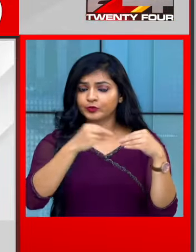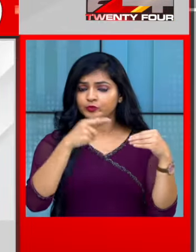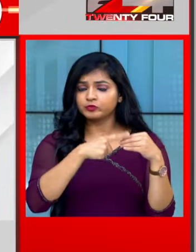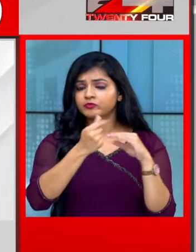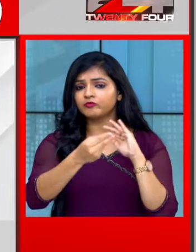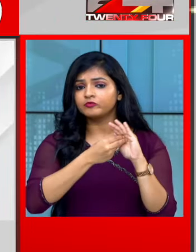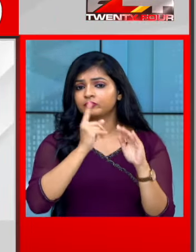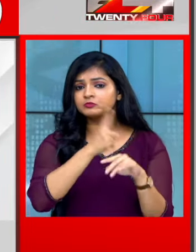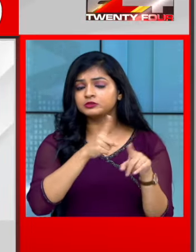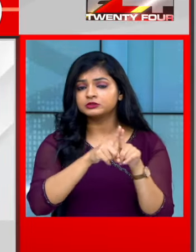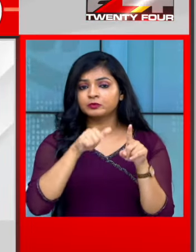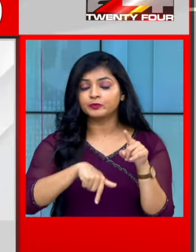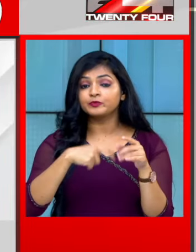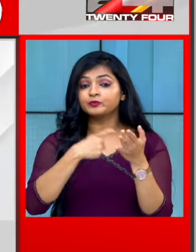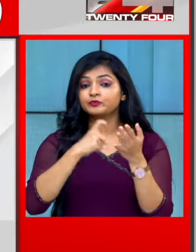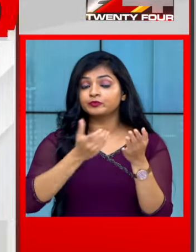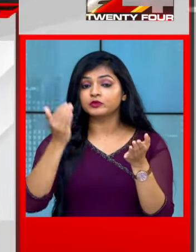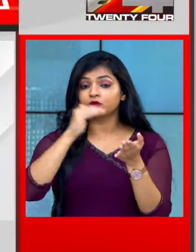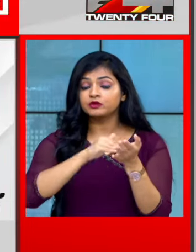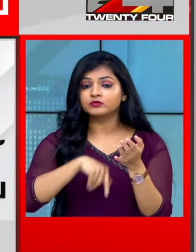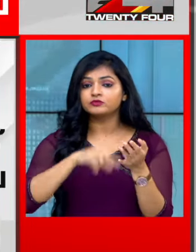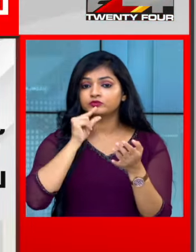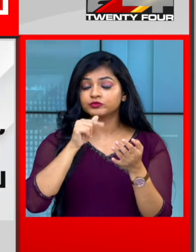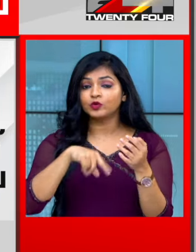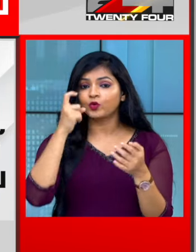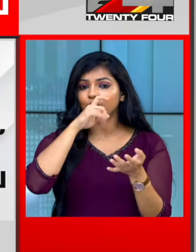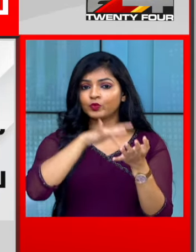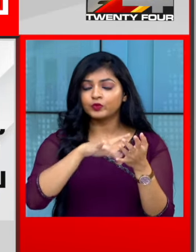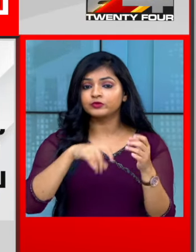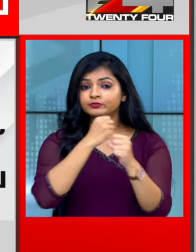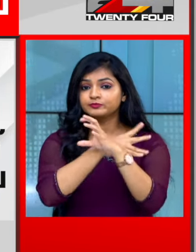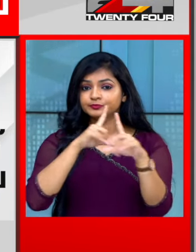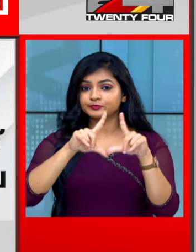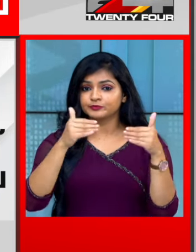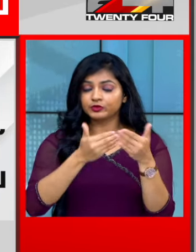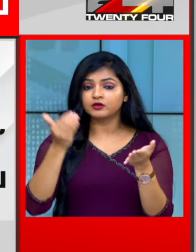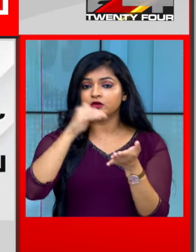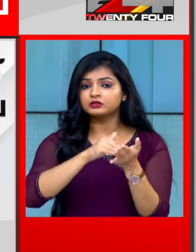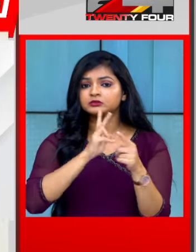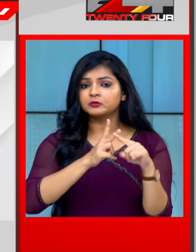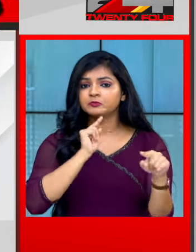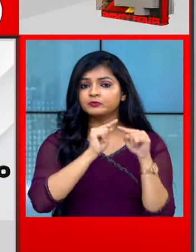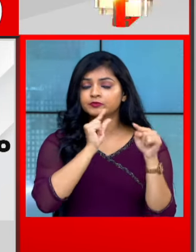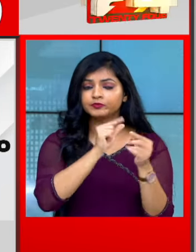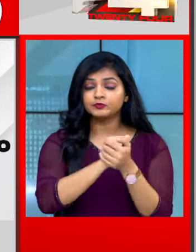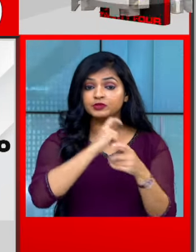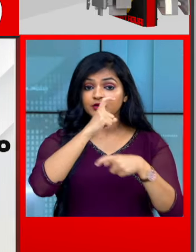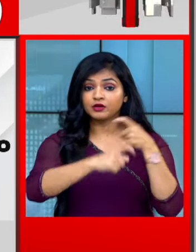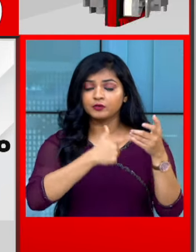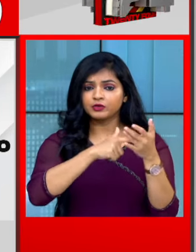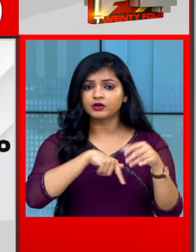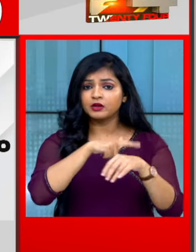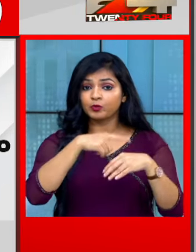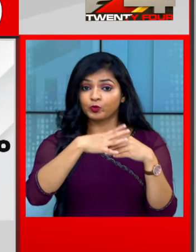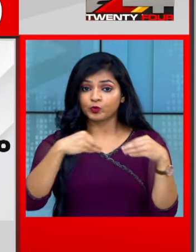അഴിമതി എന്ന കാര്യം അദ്ദേഹം ഒന്നുകൂടി ഉറപ്പിച്ചു പറയുകയാണ് ഇന്ന് കോഴിക്കോട് നടന്ന വാർത്താസമ്മേളനത്തിൽ. ഈ കമ്പനിക്ക് കരാർ നീട്ടി നൽകാൻ എവിടെയും ഒരു വ്യവസ്ഥയില്ല.